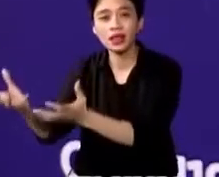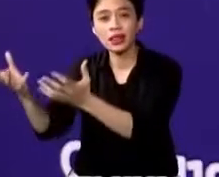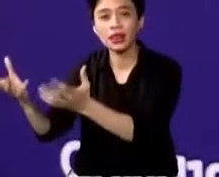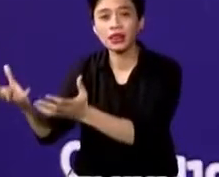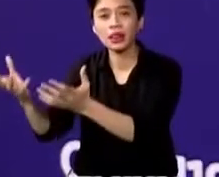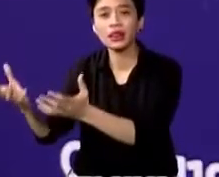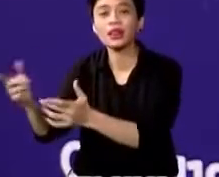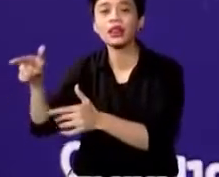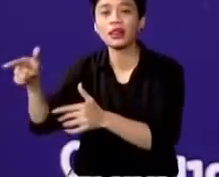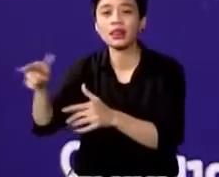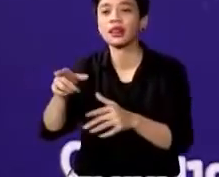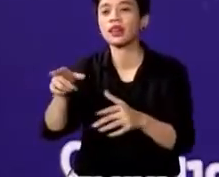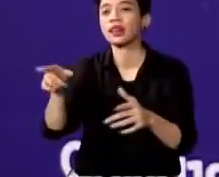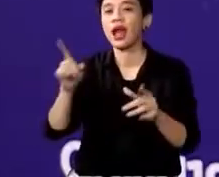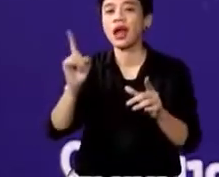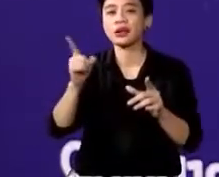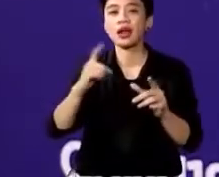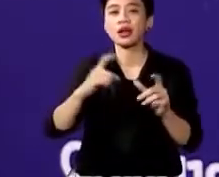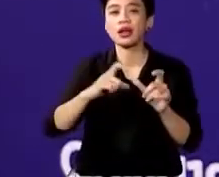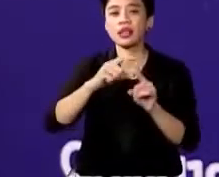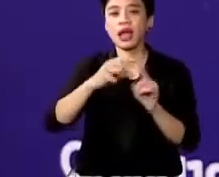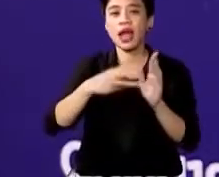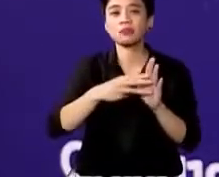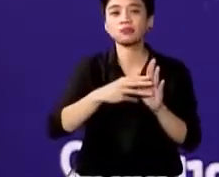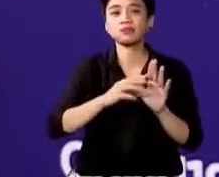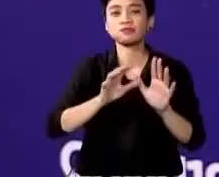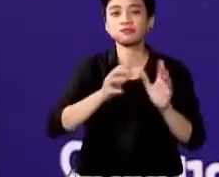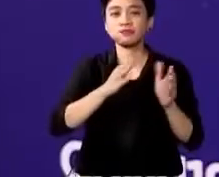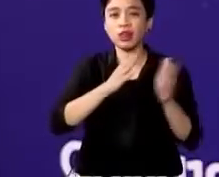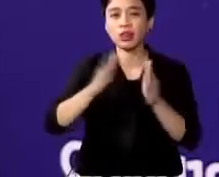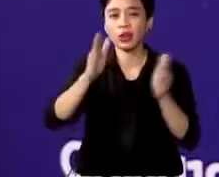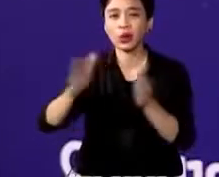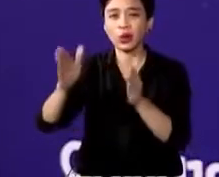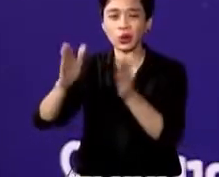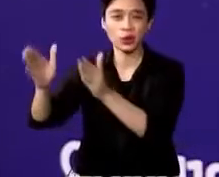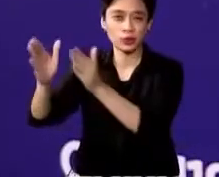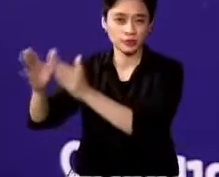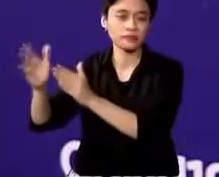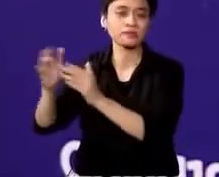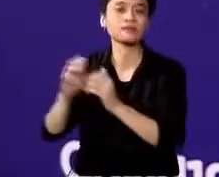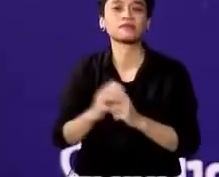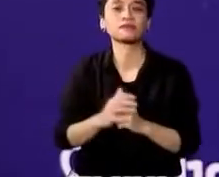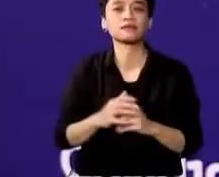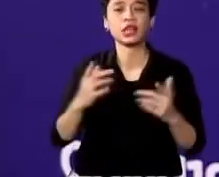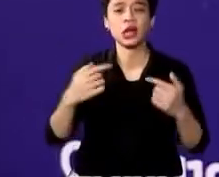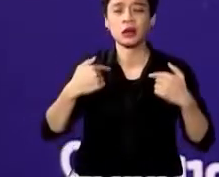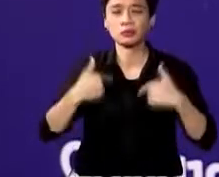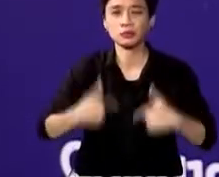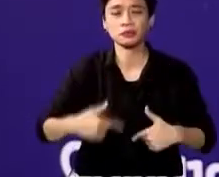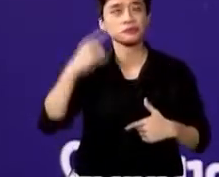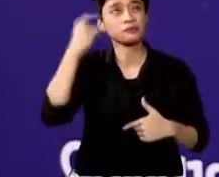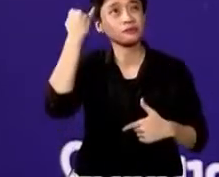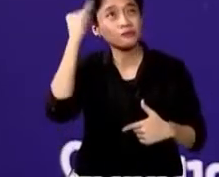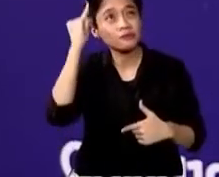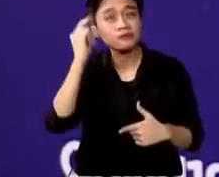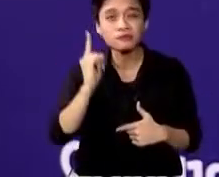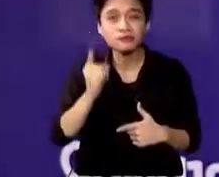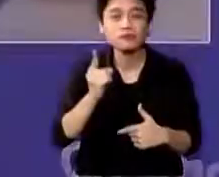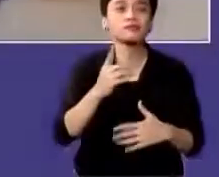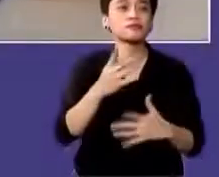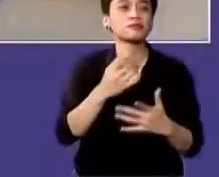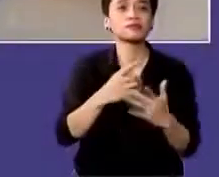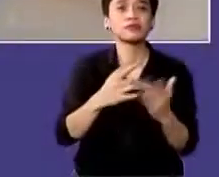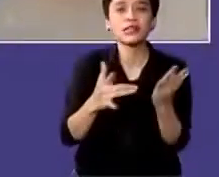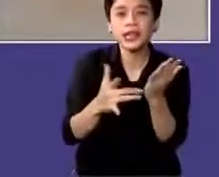untuk ee dirujuk di sana Jadi secara profesional pun dan dengan pengetahuan dan skill kita ee antisipasi untuk